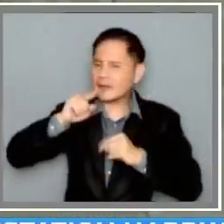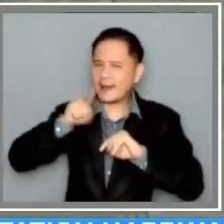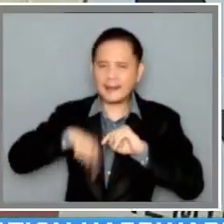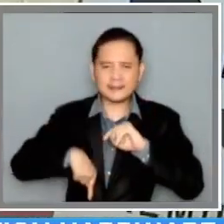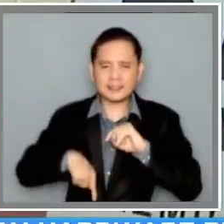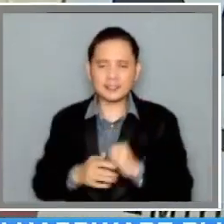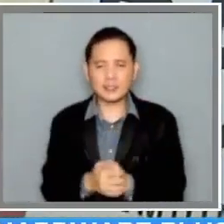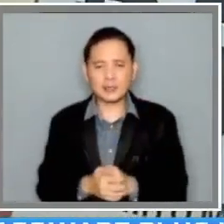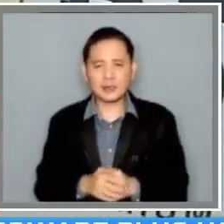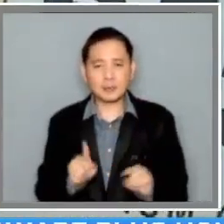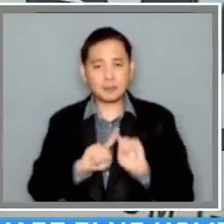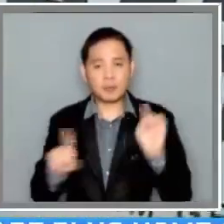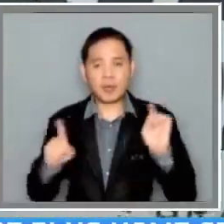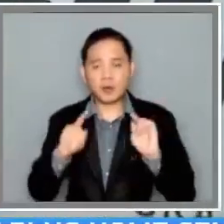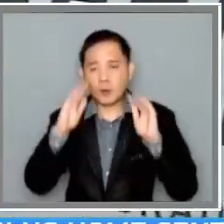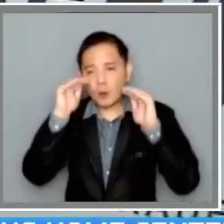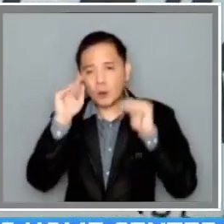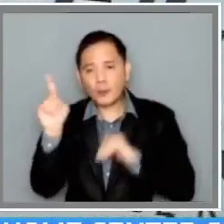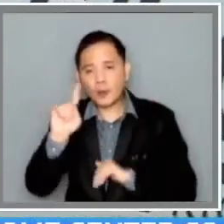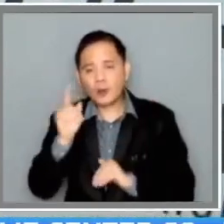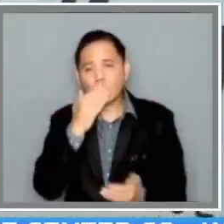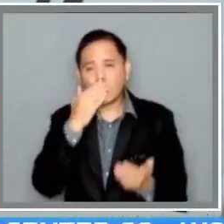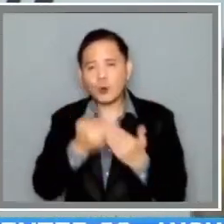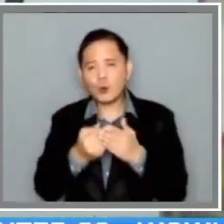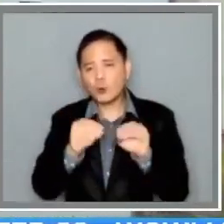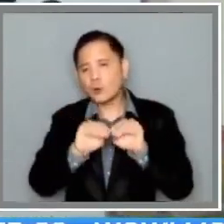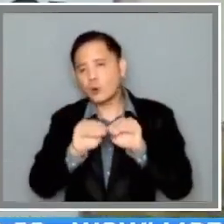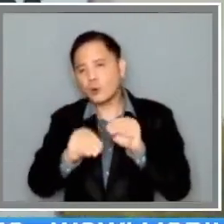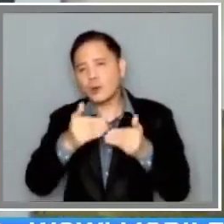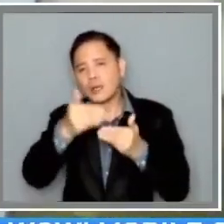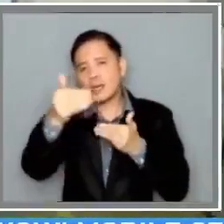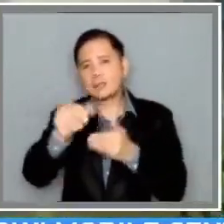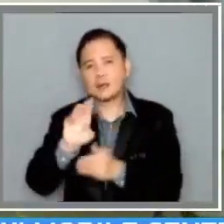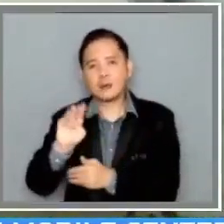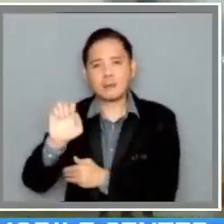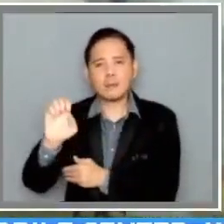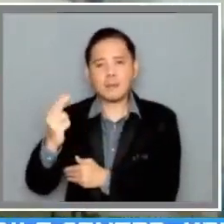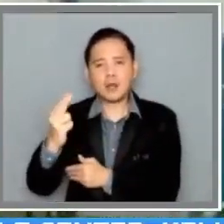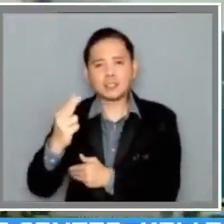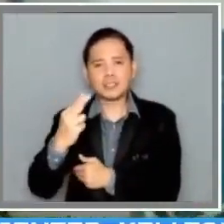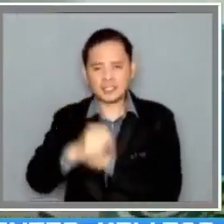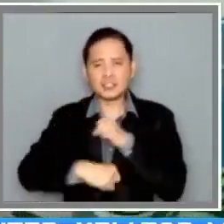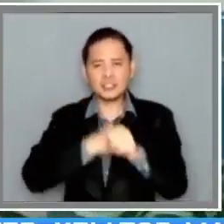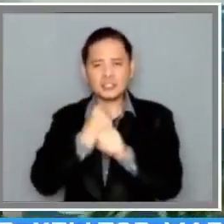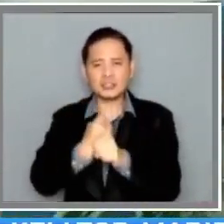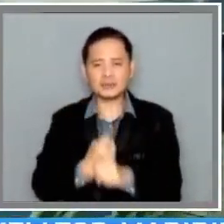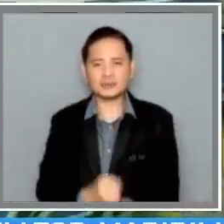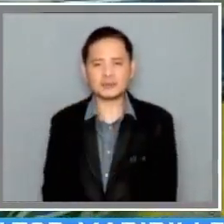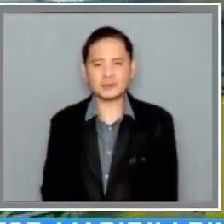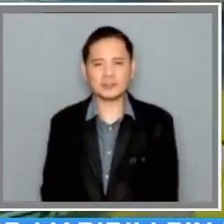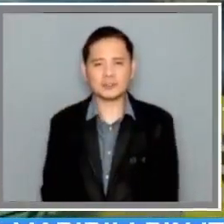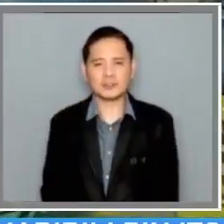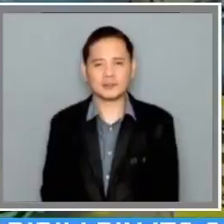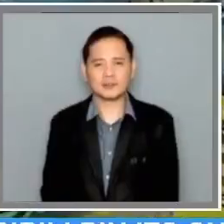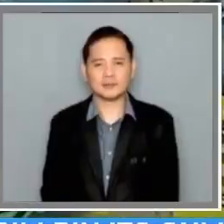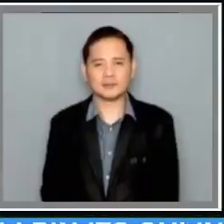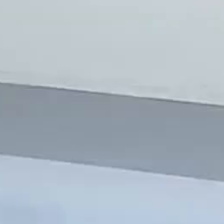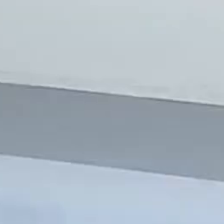magandang ani pagdating ng Marso sa susunod na taon. Nico Wahe, nagbabalita para sa GMA Integrated